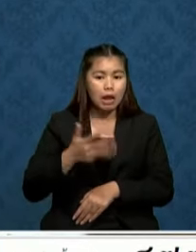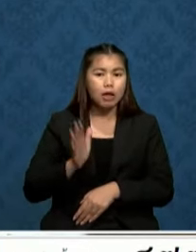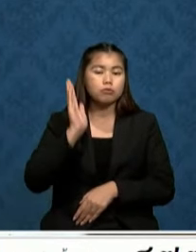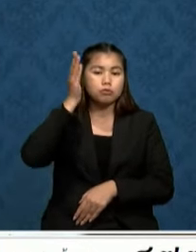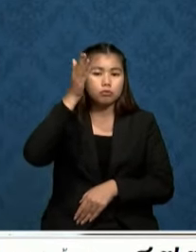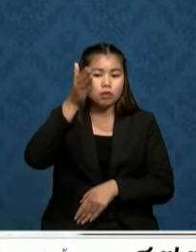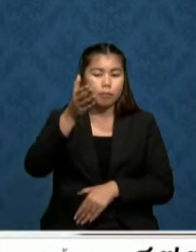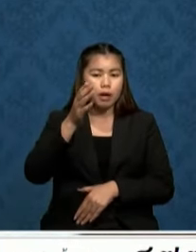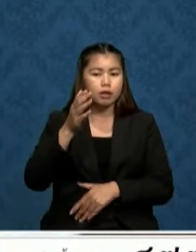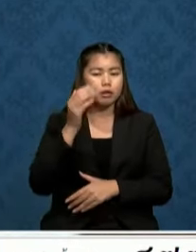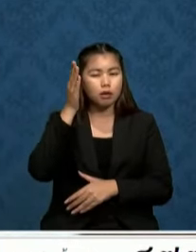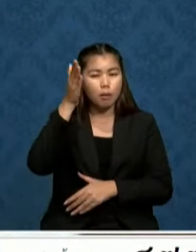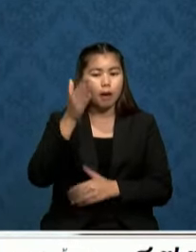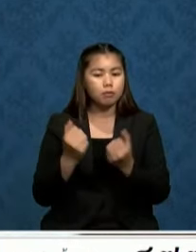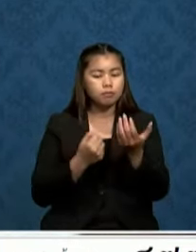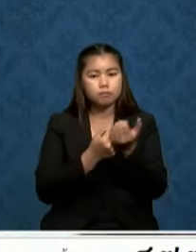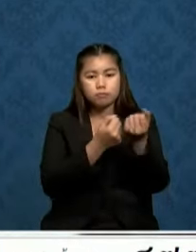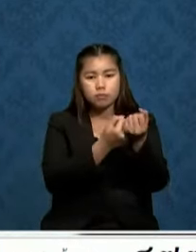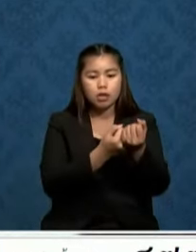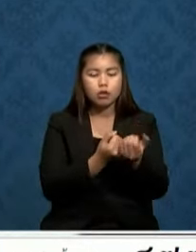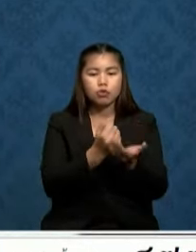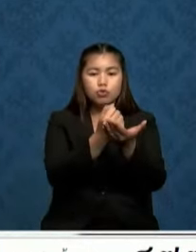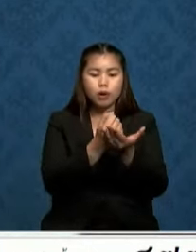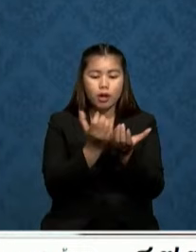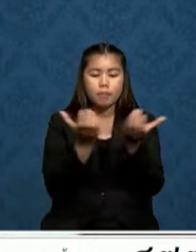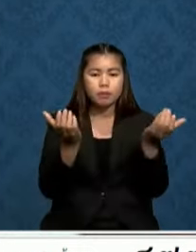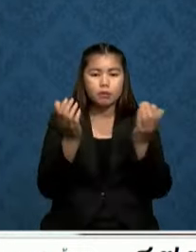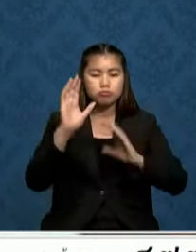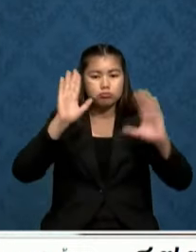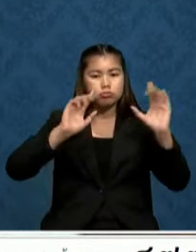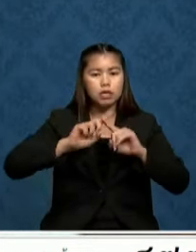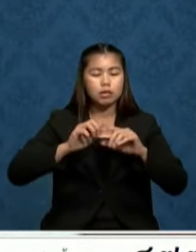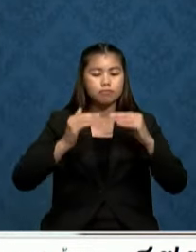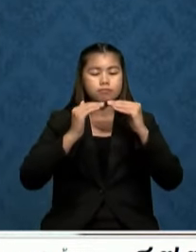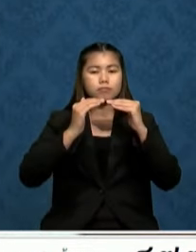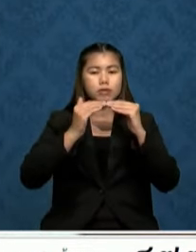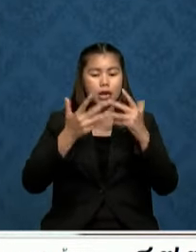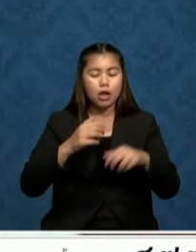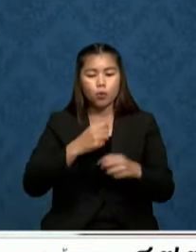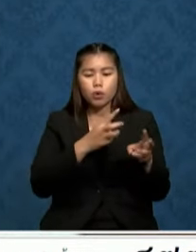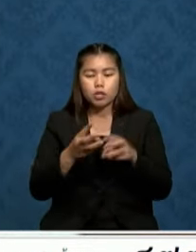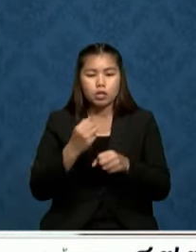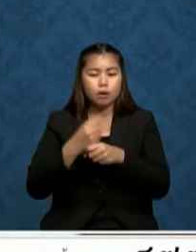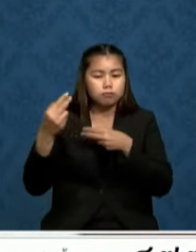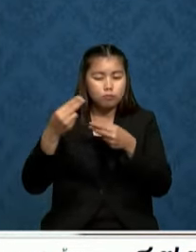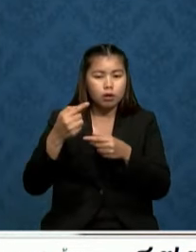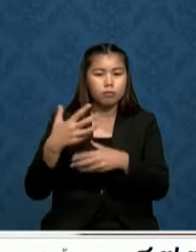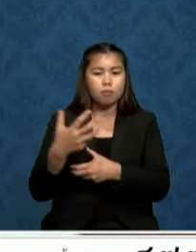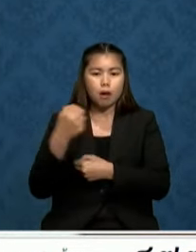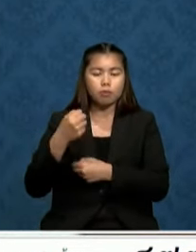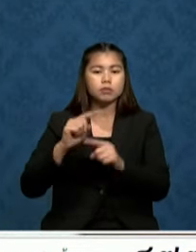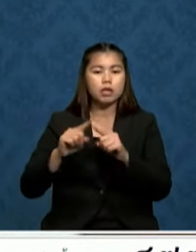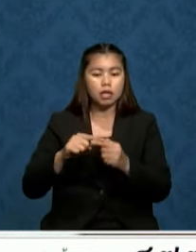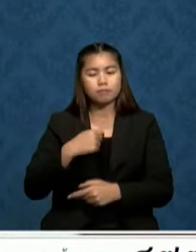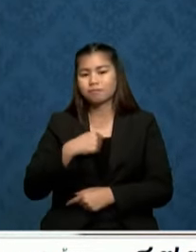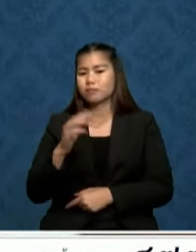อนาคตจะช่กผักดนให้ประชาที่ประตายเกิดข้อย่เต็ไปและพอกันทีครับ กับการรฐประหาร เพระหน้าถ้าเกิดขึ้นอีกผมก็จะ